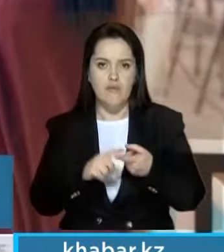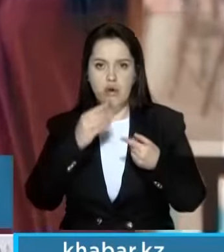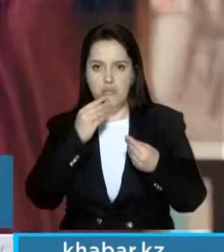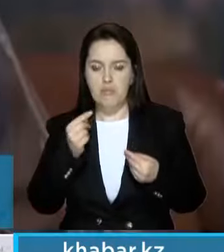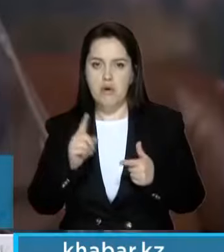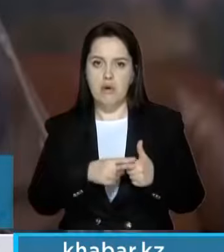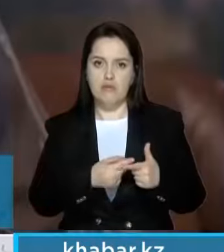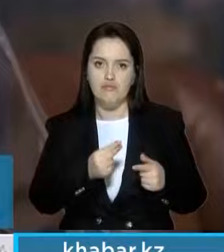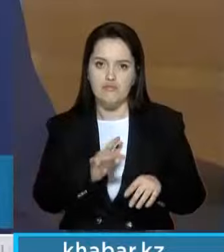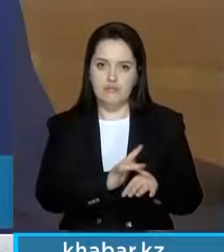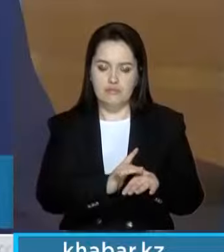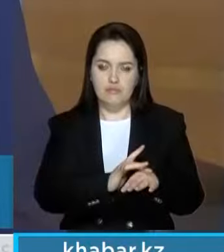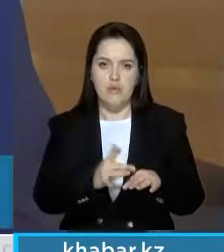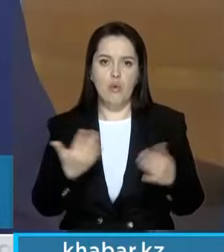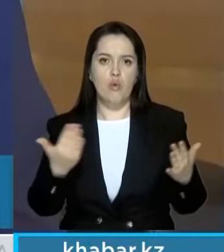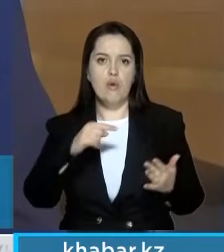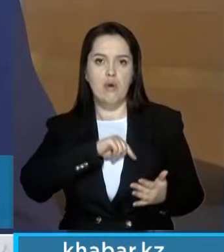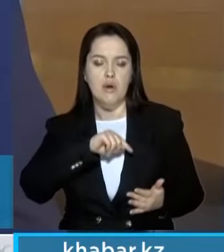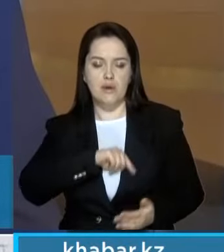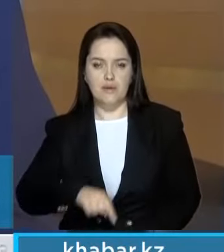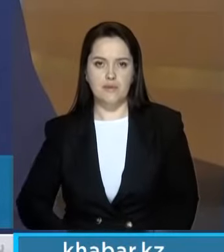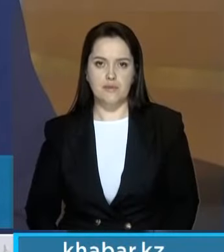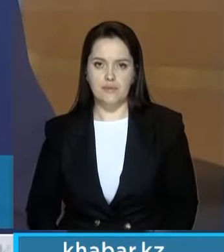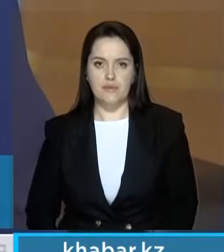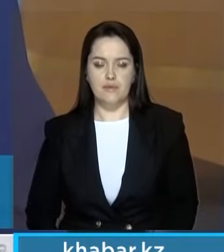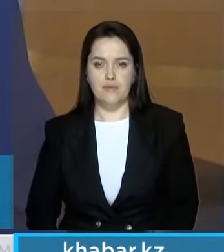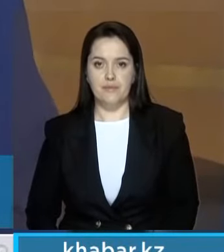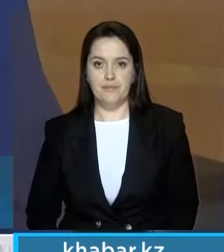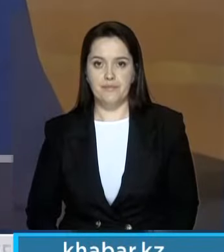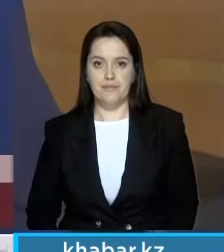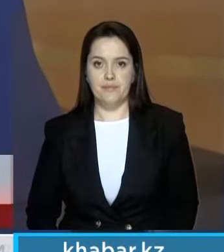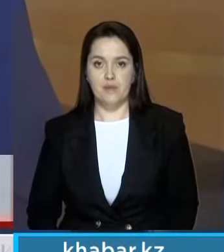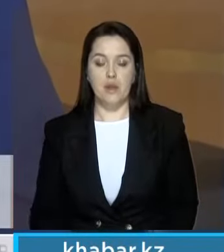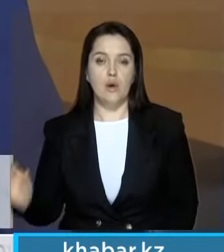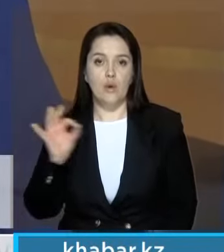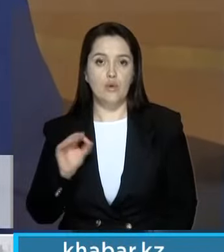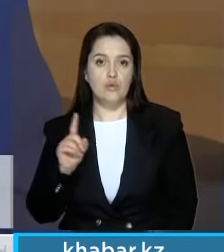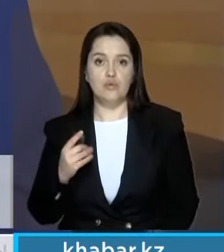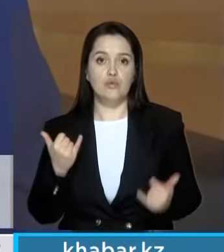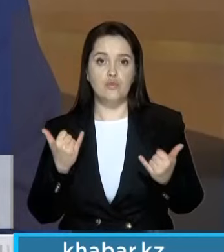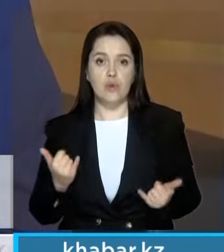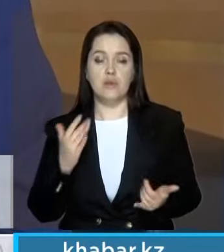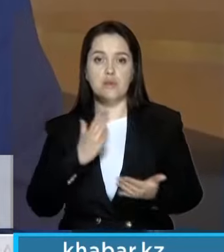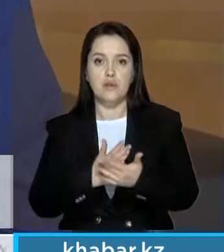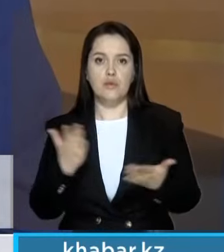полное отсутствие. Очень много параллелей тем, что происходит сегодня в нашем обществе.